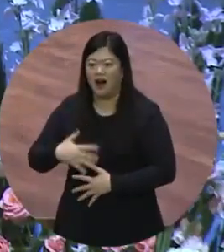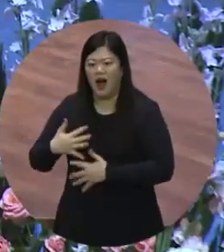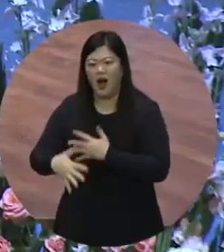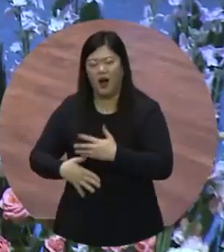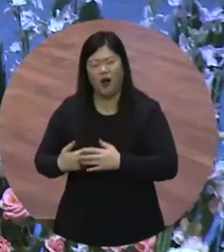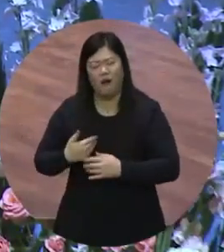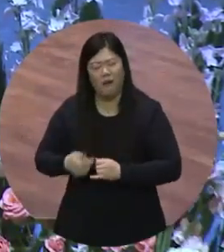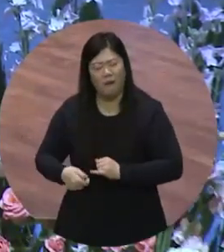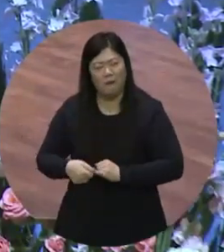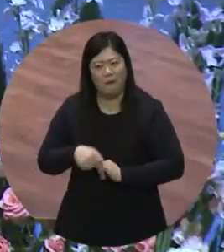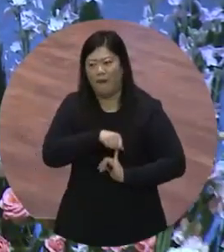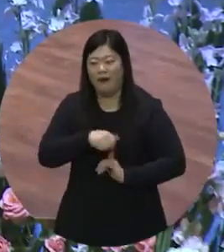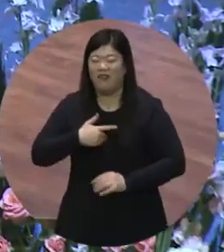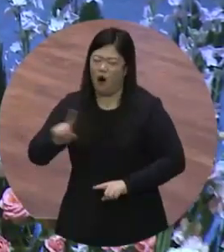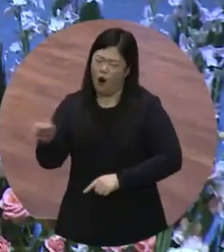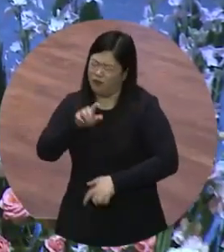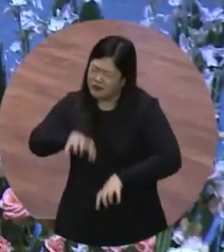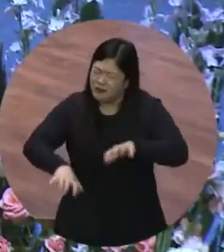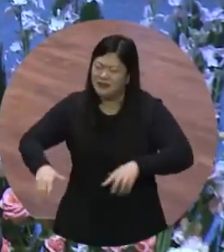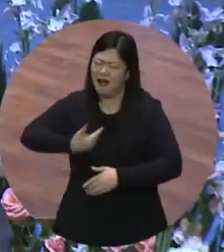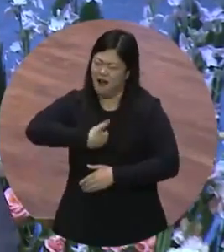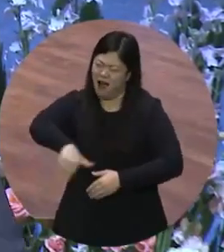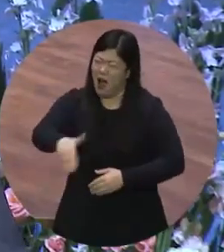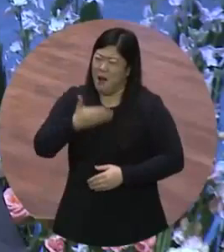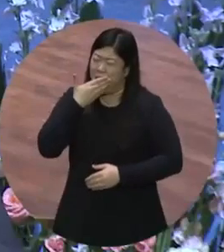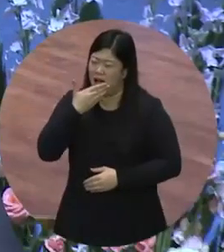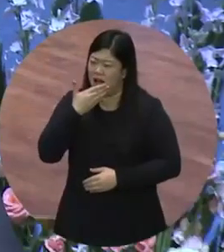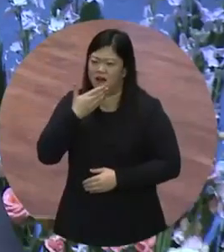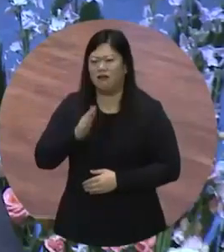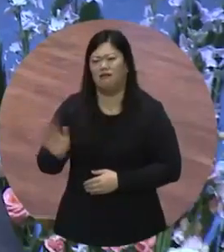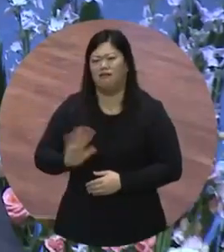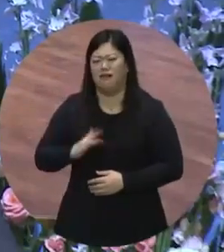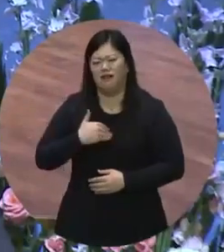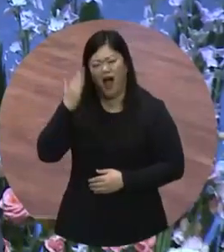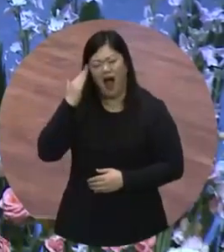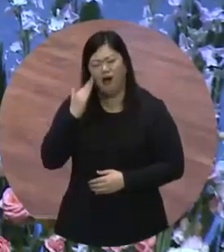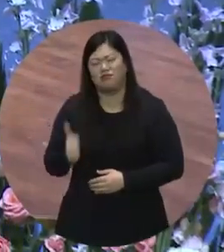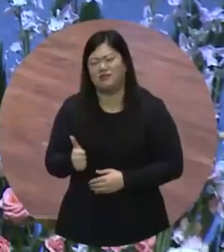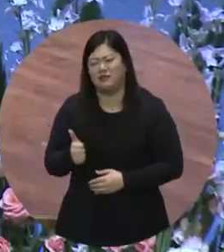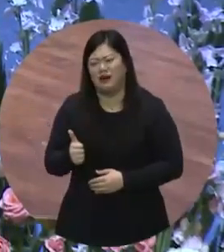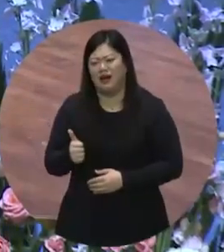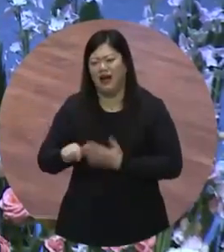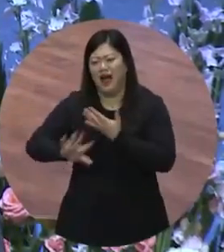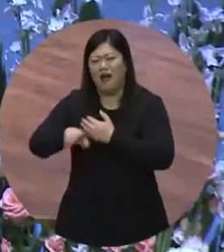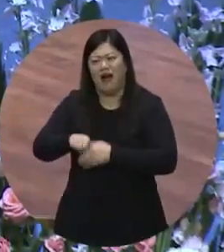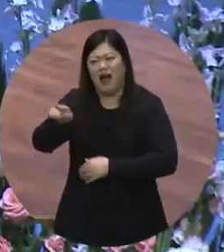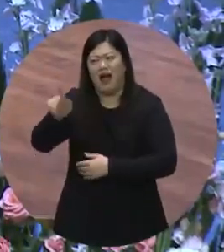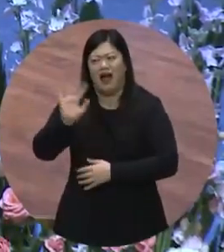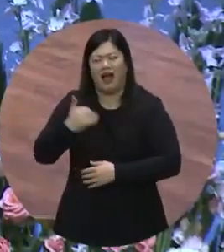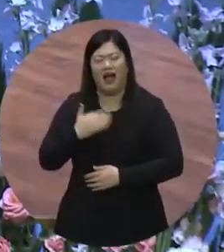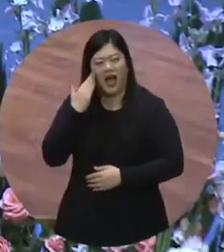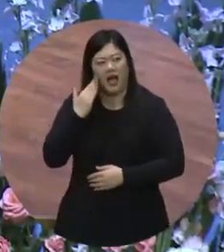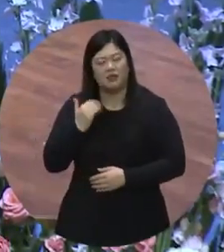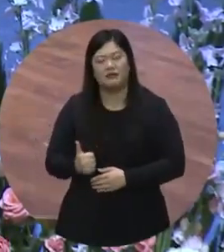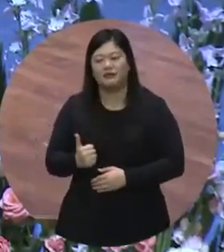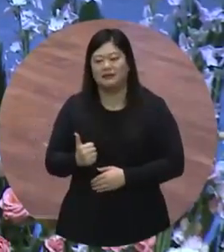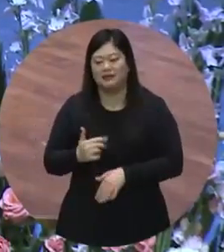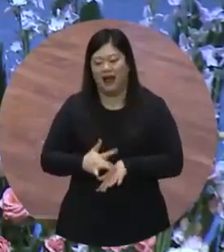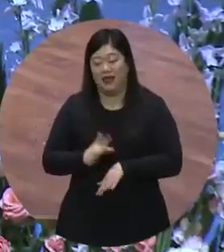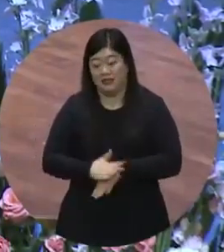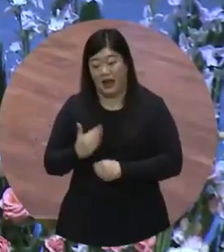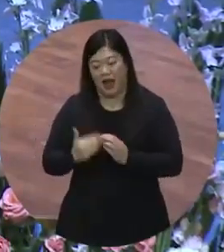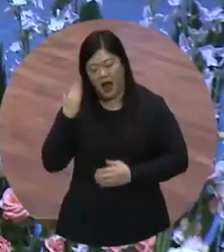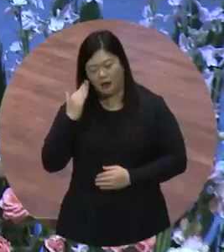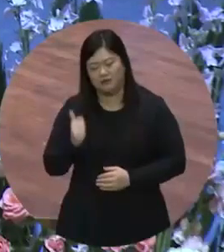부름받아 나선 이 몸은 어디든지 가오리다. 어디든지 못 가요 저는. 어디 가서 살아라 말이라면 체질이 좋구나. 그래서